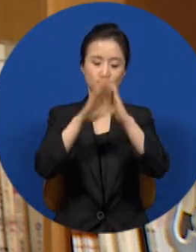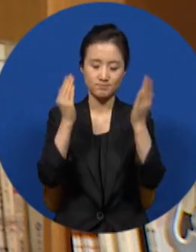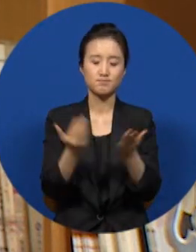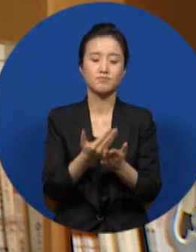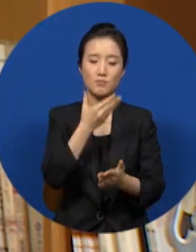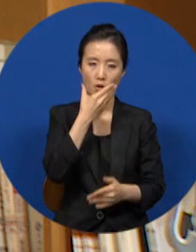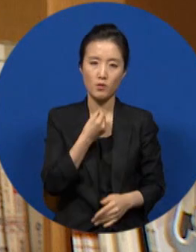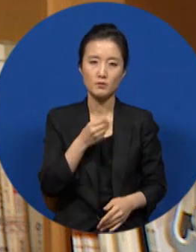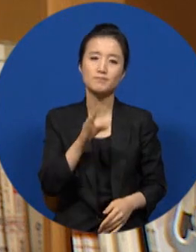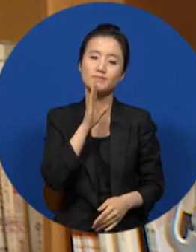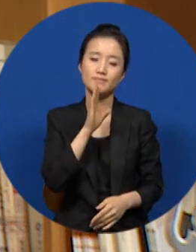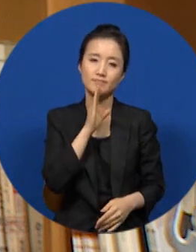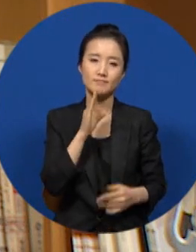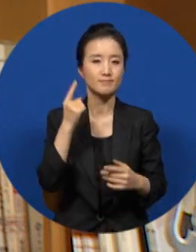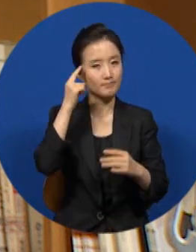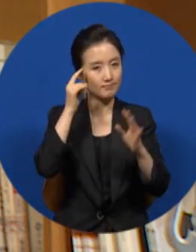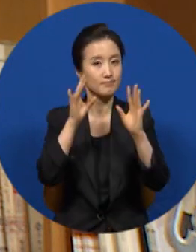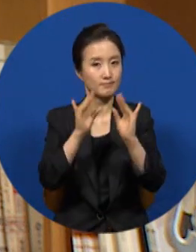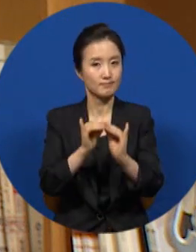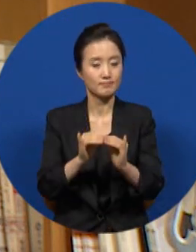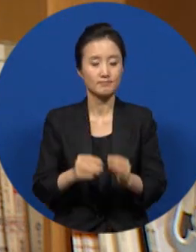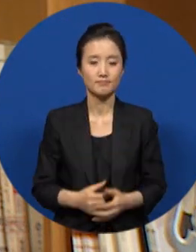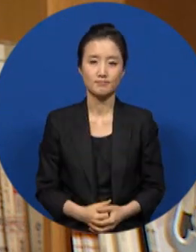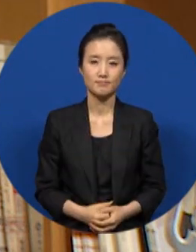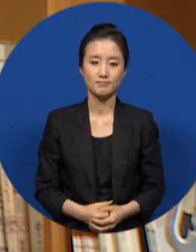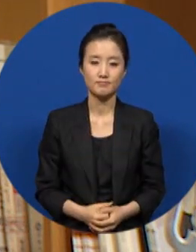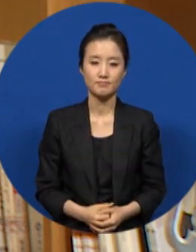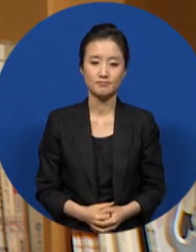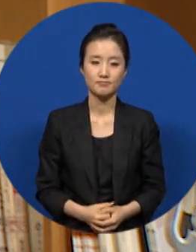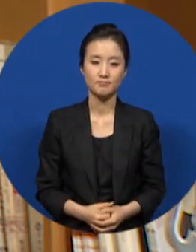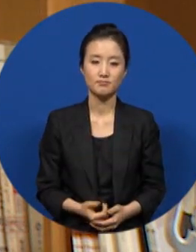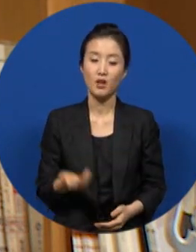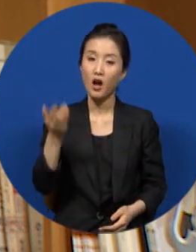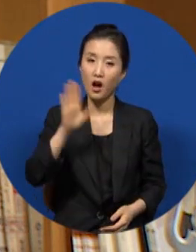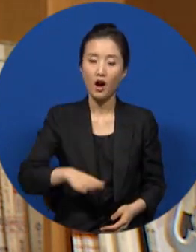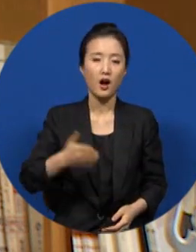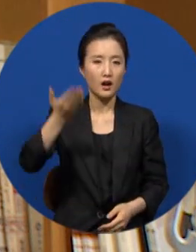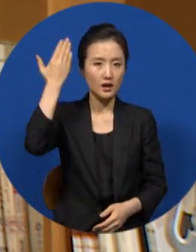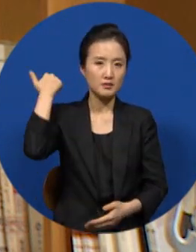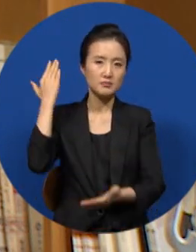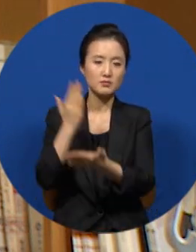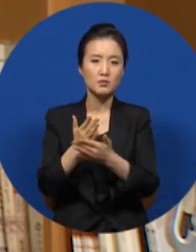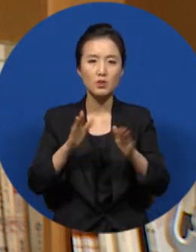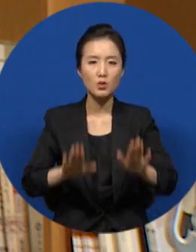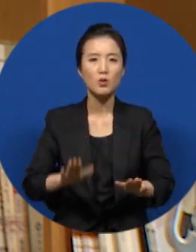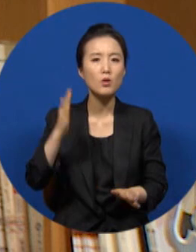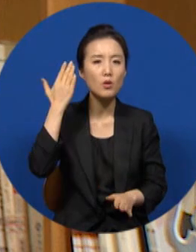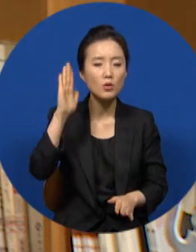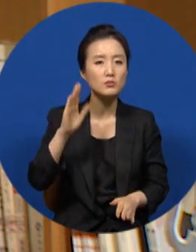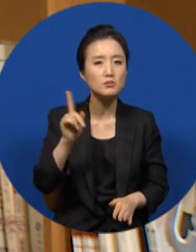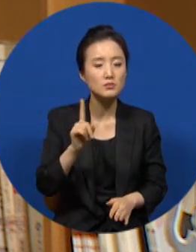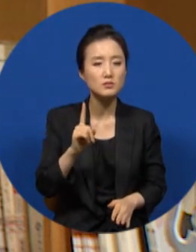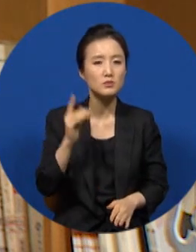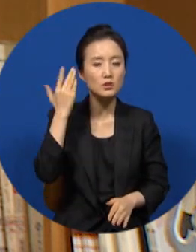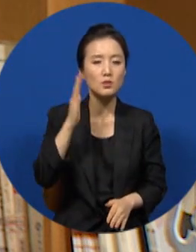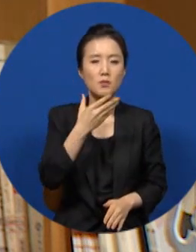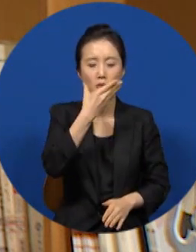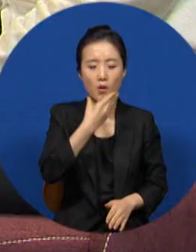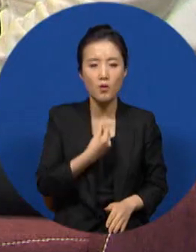같습니다. 자, 현대적으로 오복을 보면 어떨까요? 역시나 오래 살아야 됩니다. 오래 살고 볼